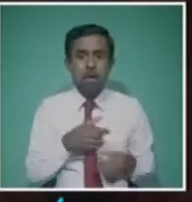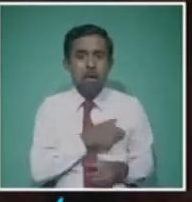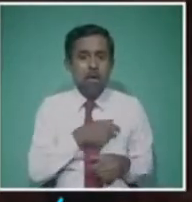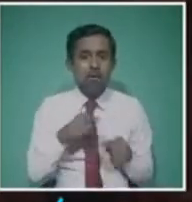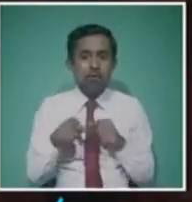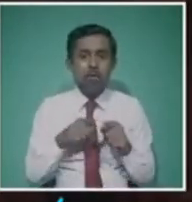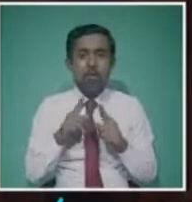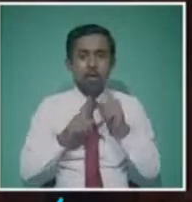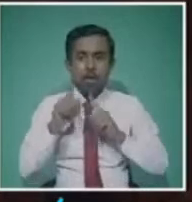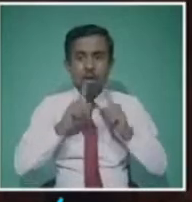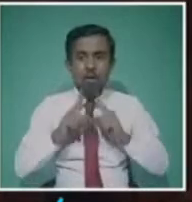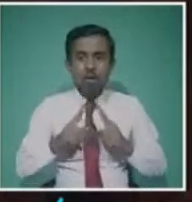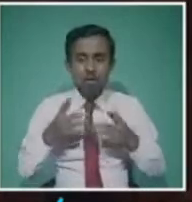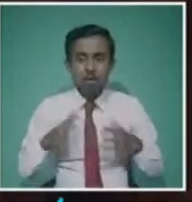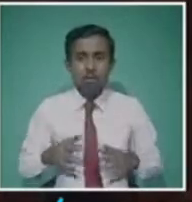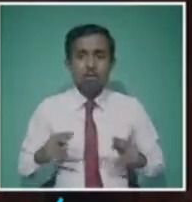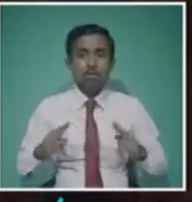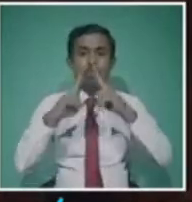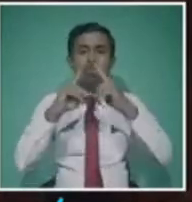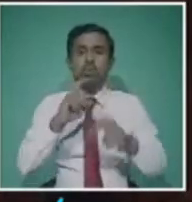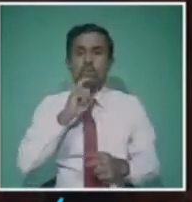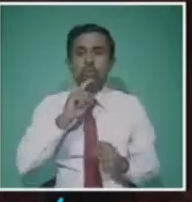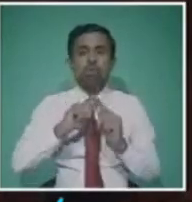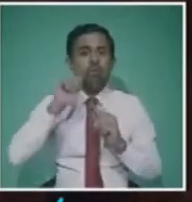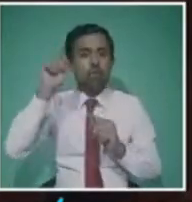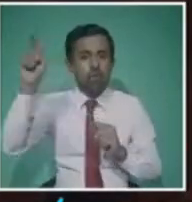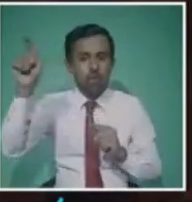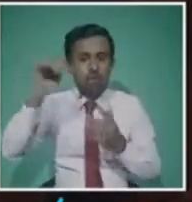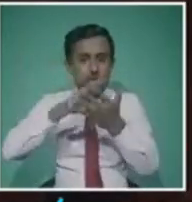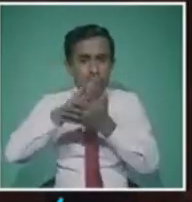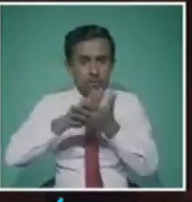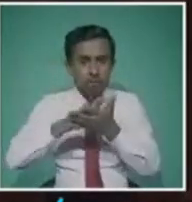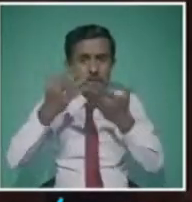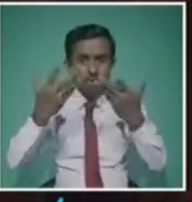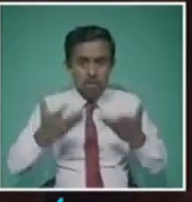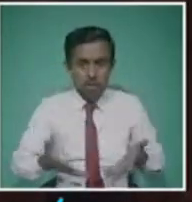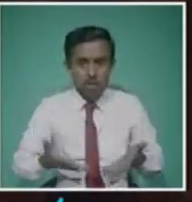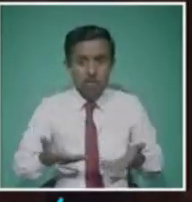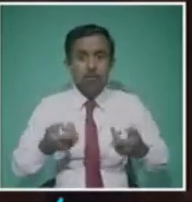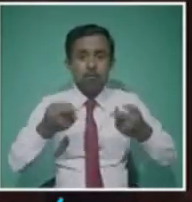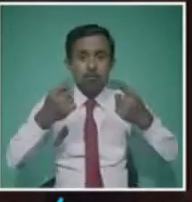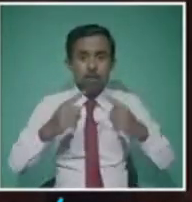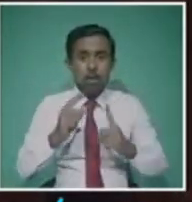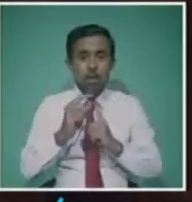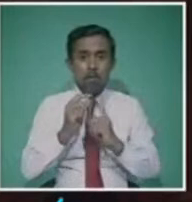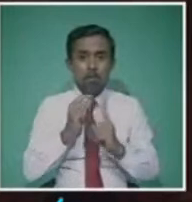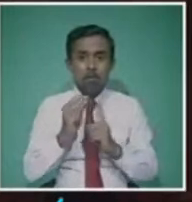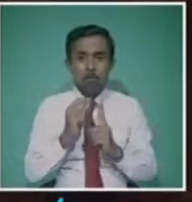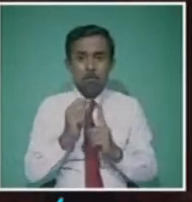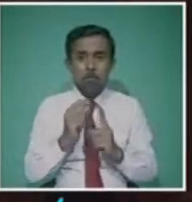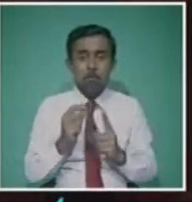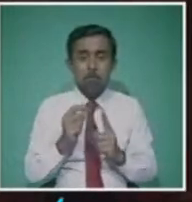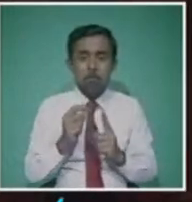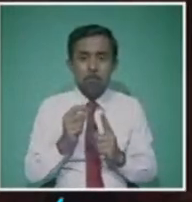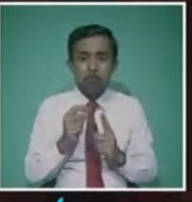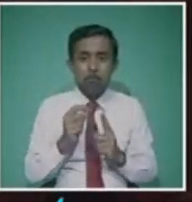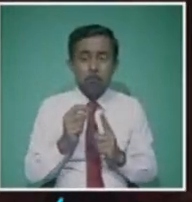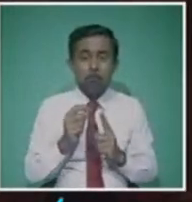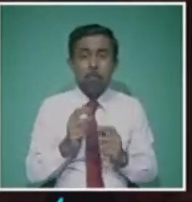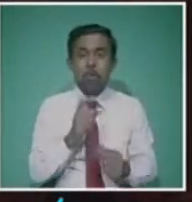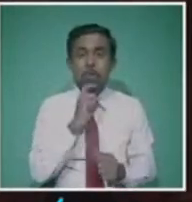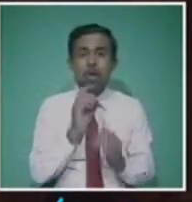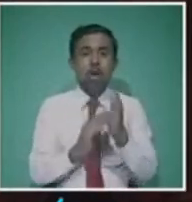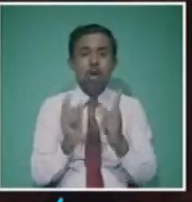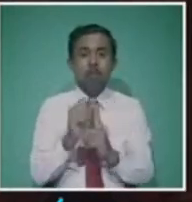විදියට සාකච්ඡා කරලා ශ්‍රේෂ්ඨාධිකරණයට ගිහිල්ලා අර්ථ නිරූපණය අරගෙන අනිත් පැයෙන් පාර්ලිමේන්තු අධිකරණ